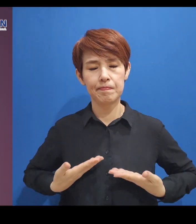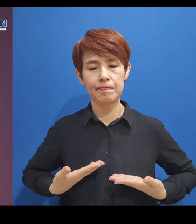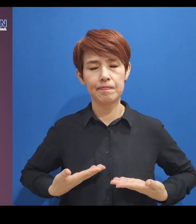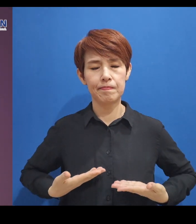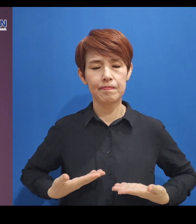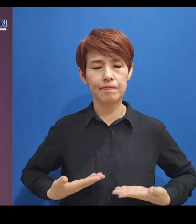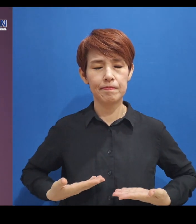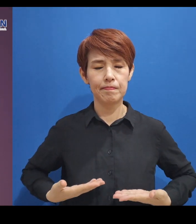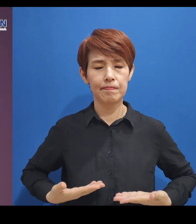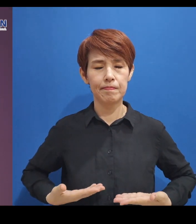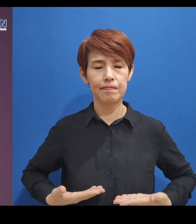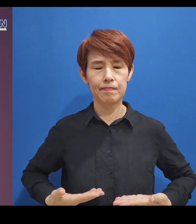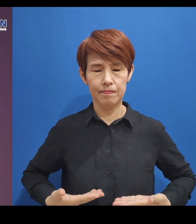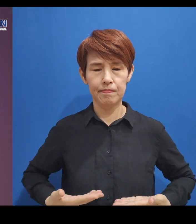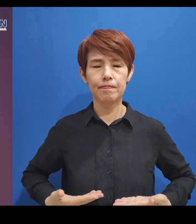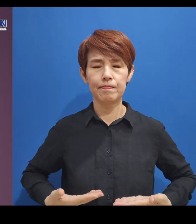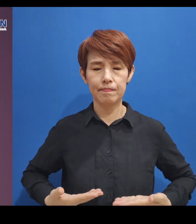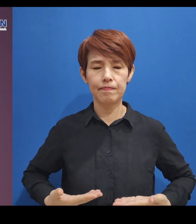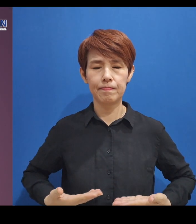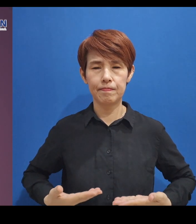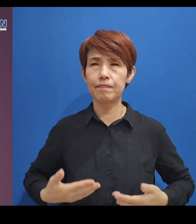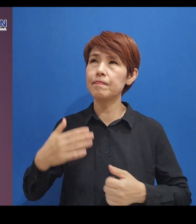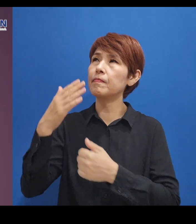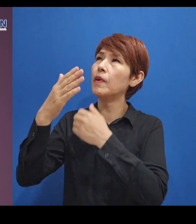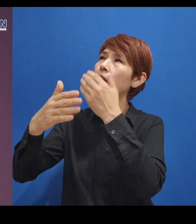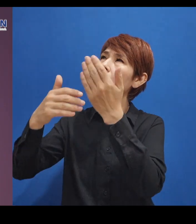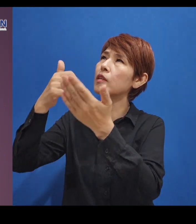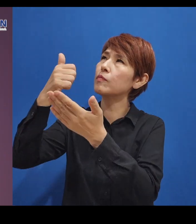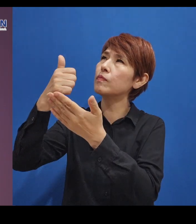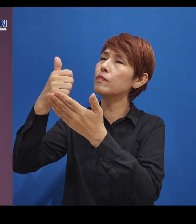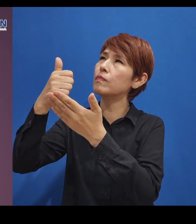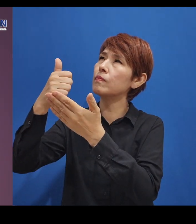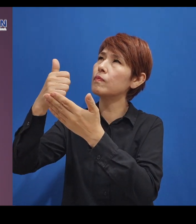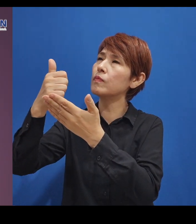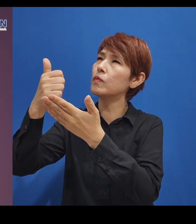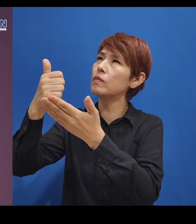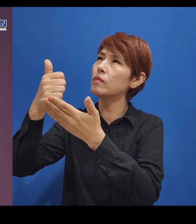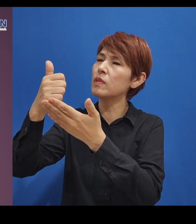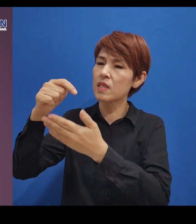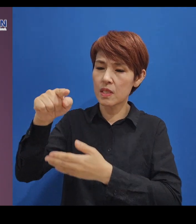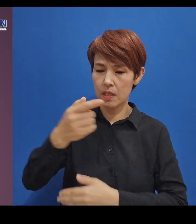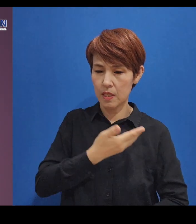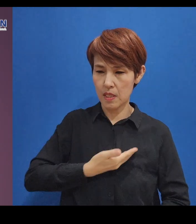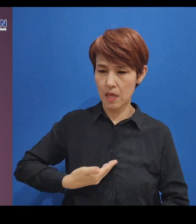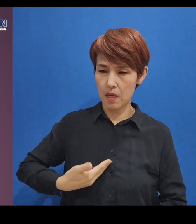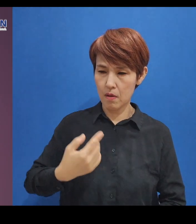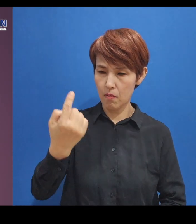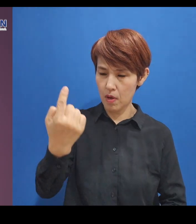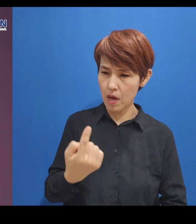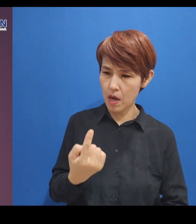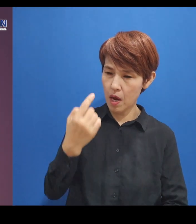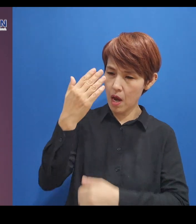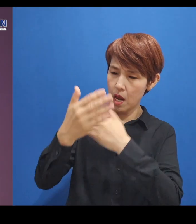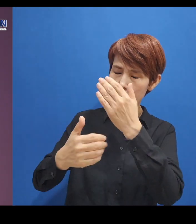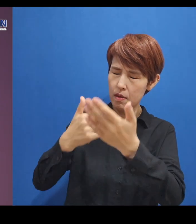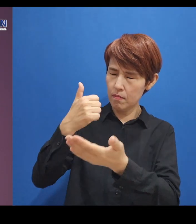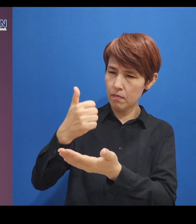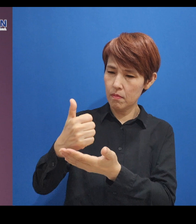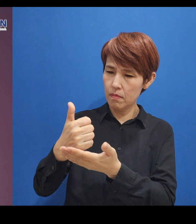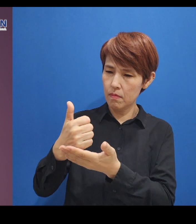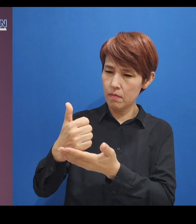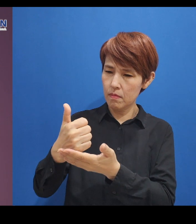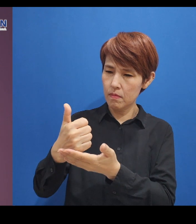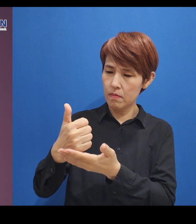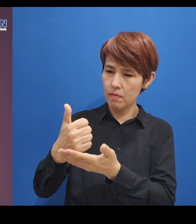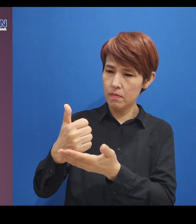하고 이 사실이 하나님께로부터 난 것이면 어떡하지? 내 인기 다 가져가는